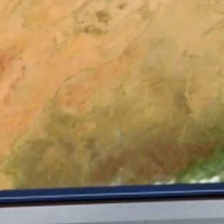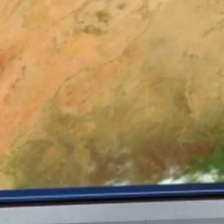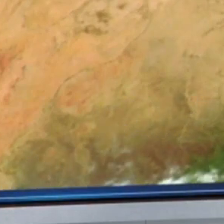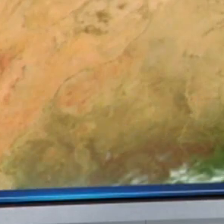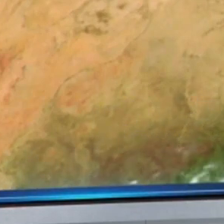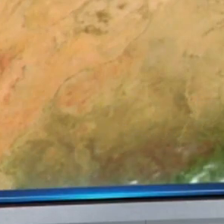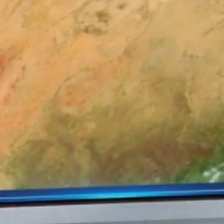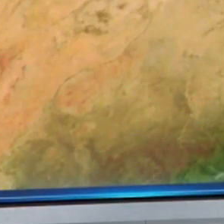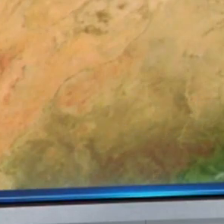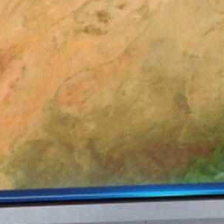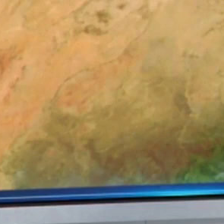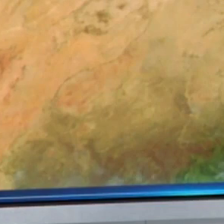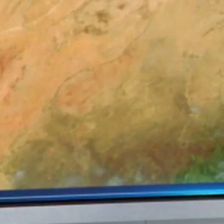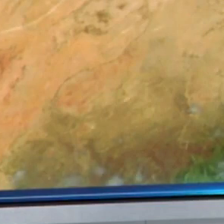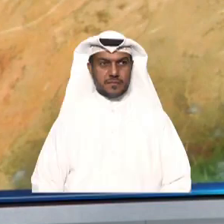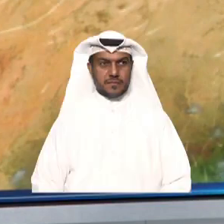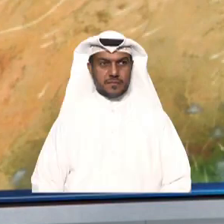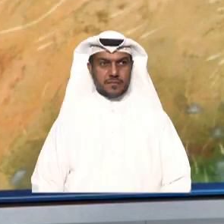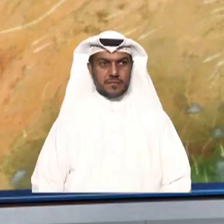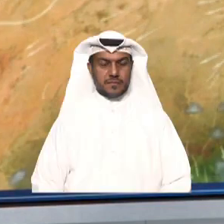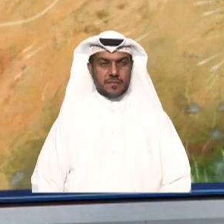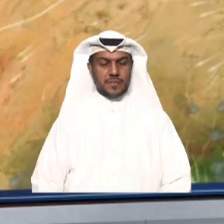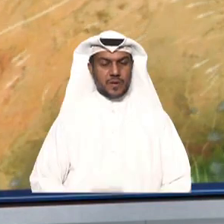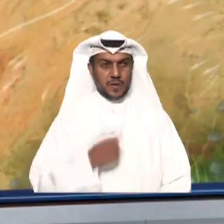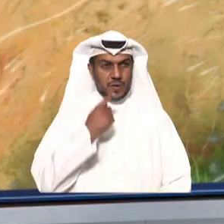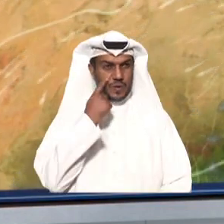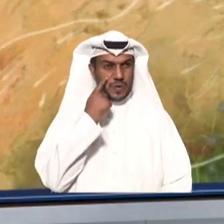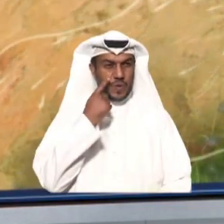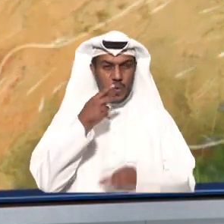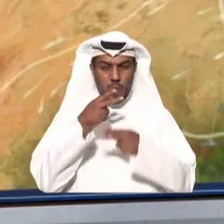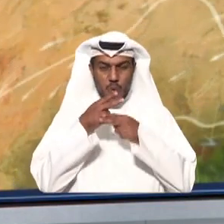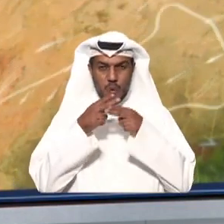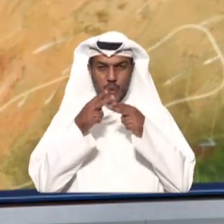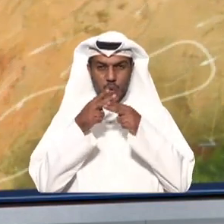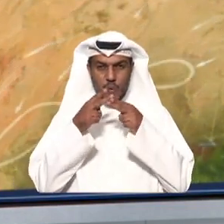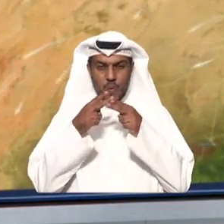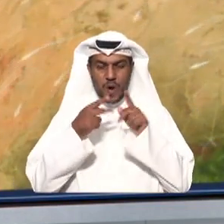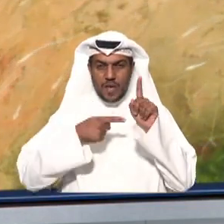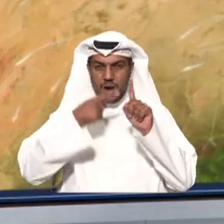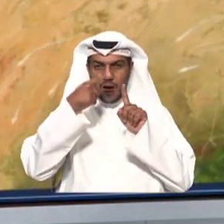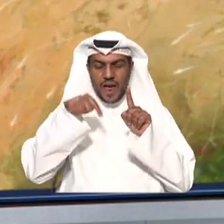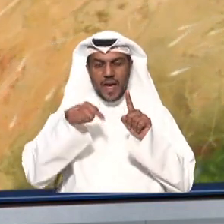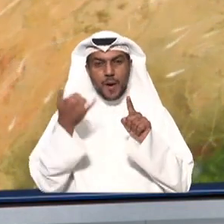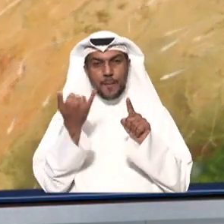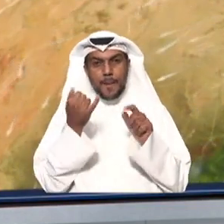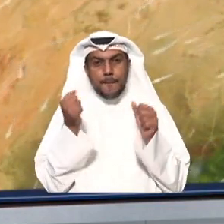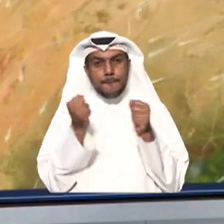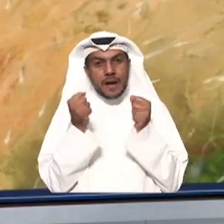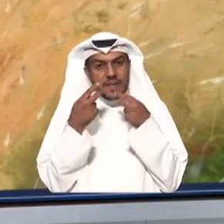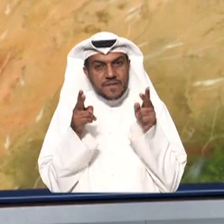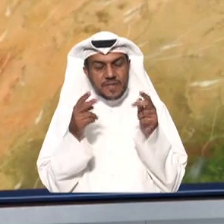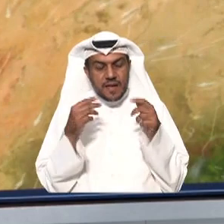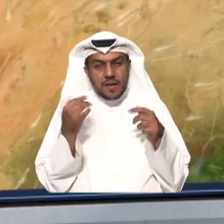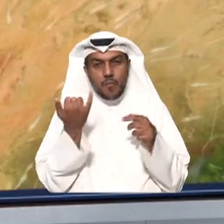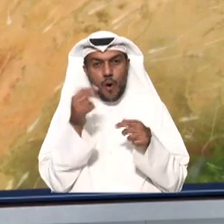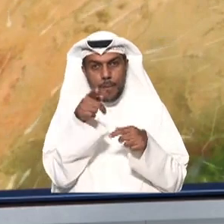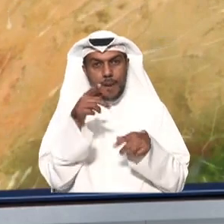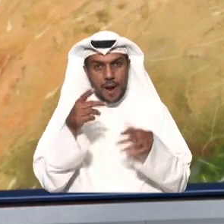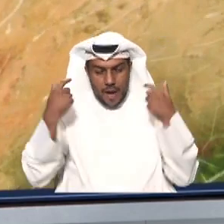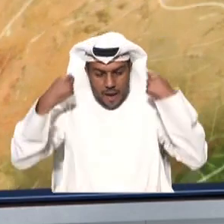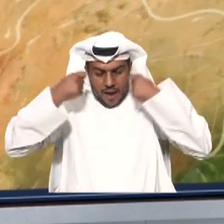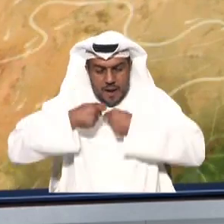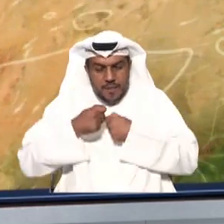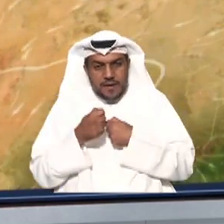شبه الجزيرة العربية. حاليا دولة الكويت تقع تحت تأثير امتداد مرتفع جوي مأثر علينا بهواء شمالي غربي إلى متقلب